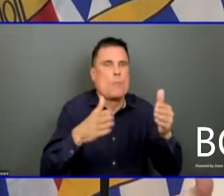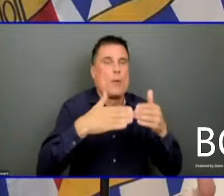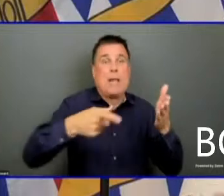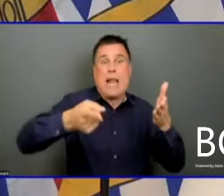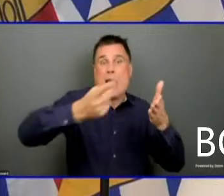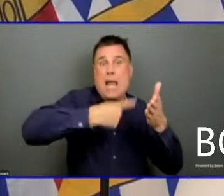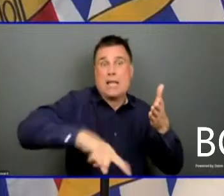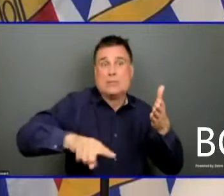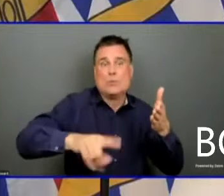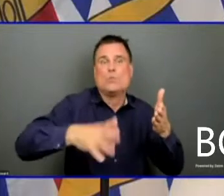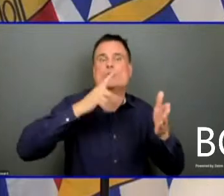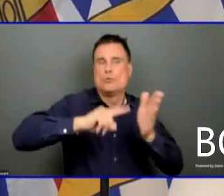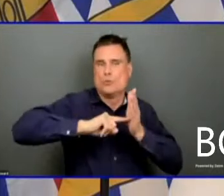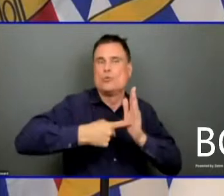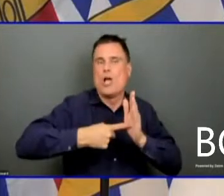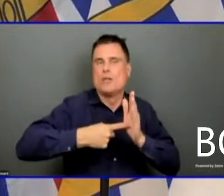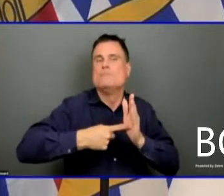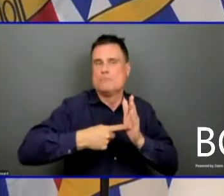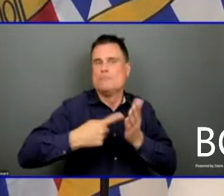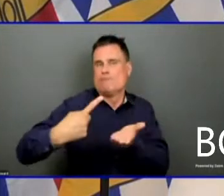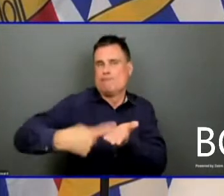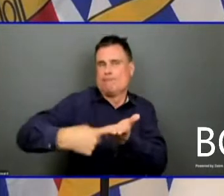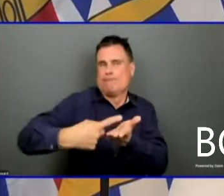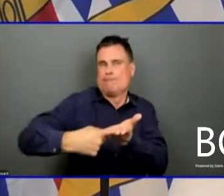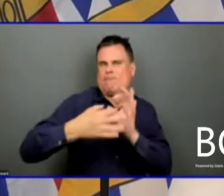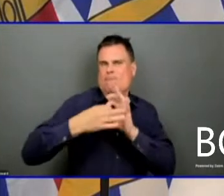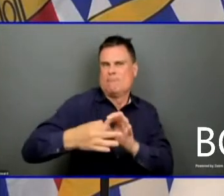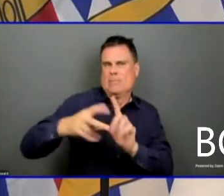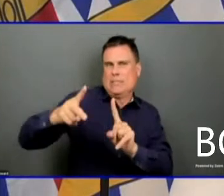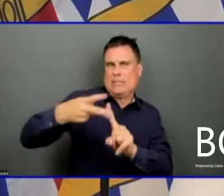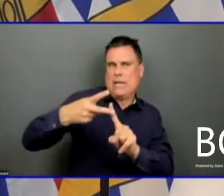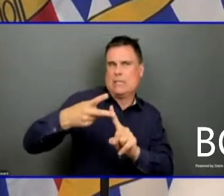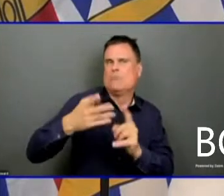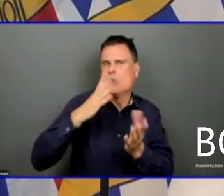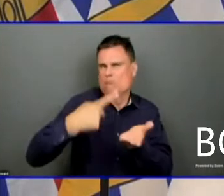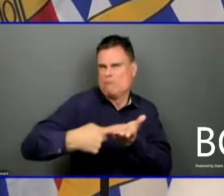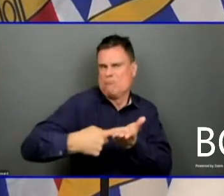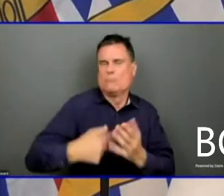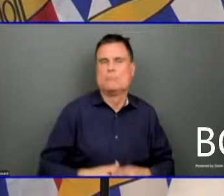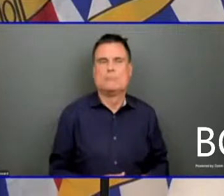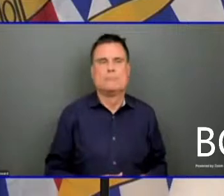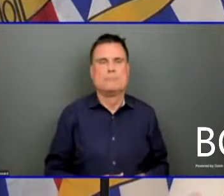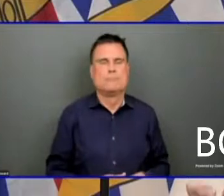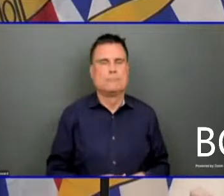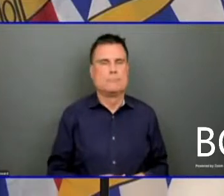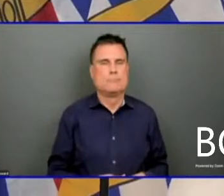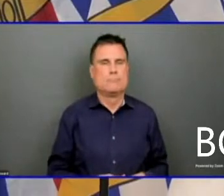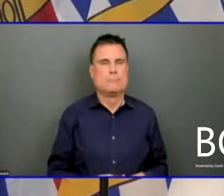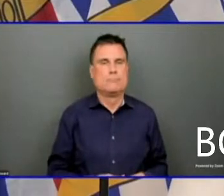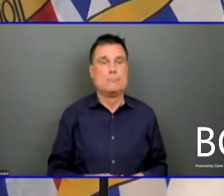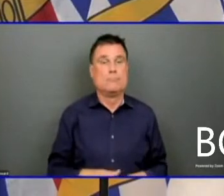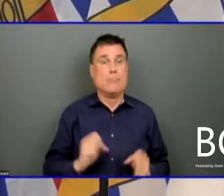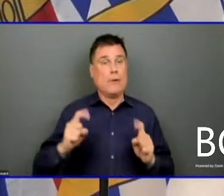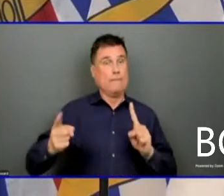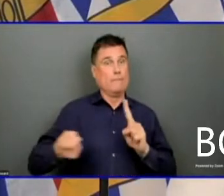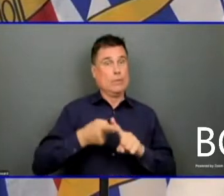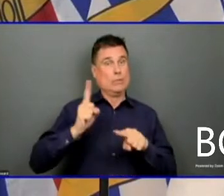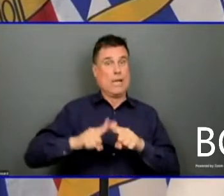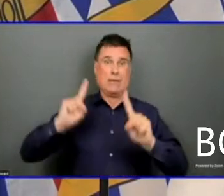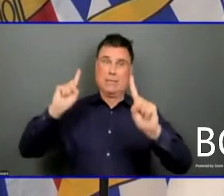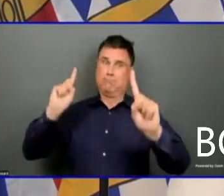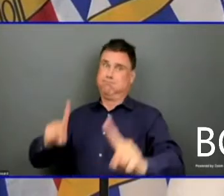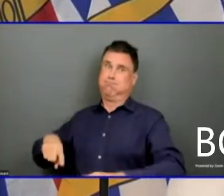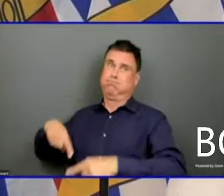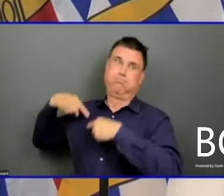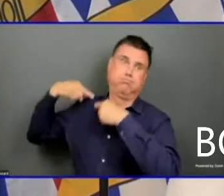误解，因为按照这个卫生厅以及卫生官的这个宣布的计划，不